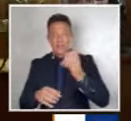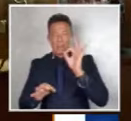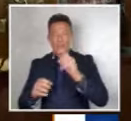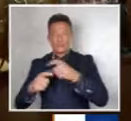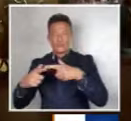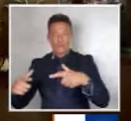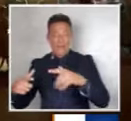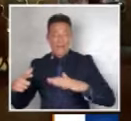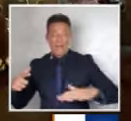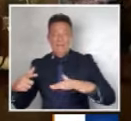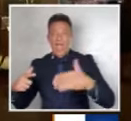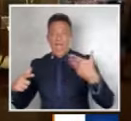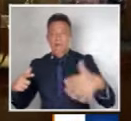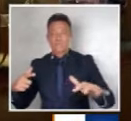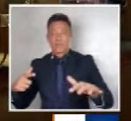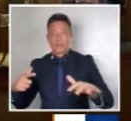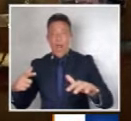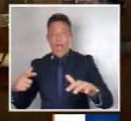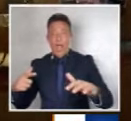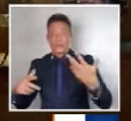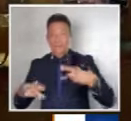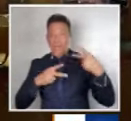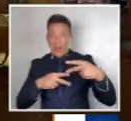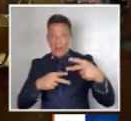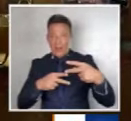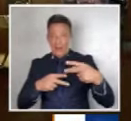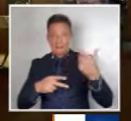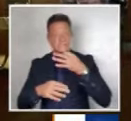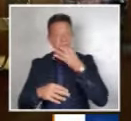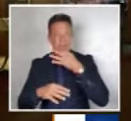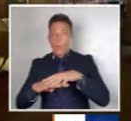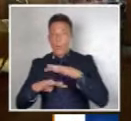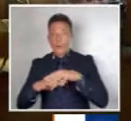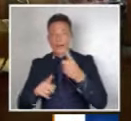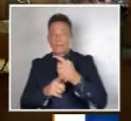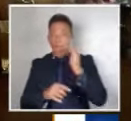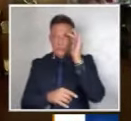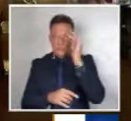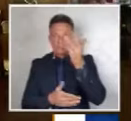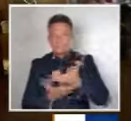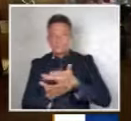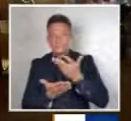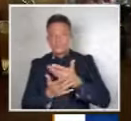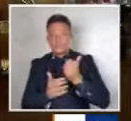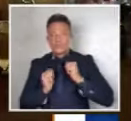anni e quindi il giro nei quartieri è d'obbligo per ascoltare le istanze dei cittadini.